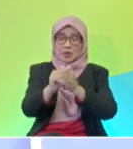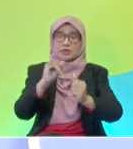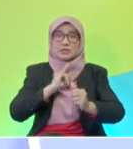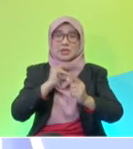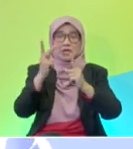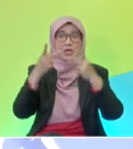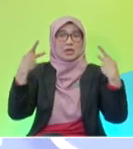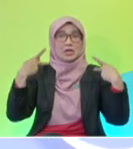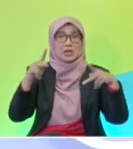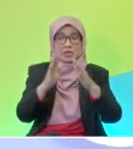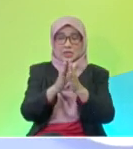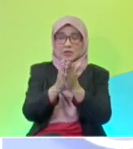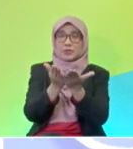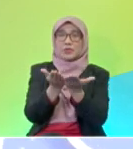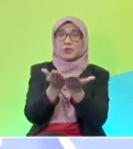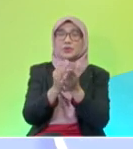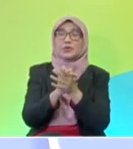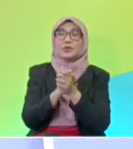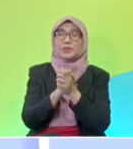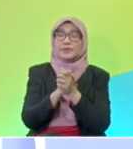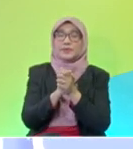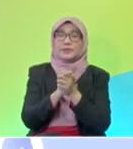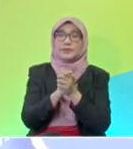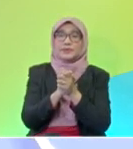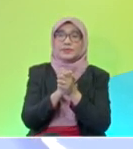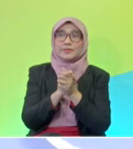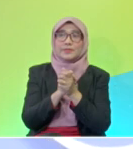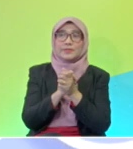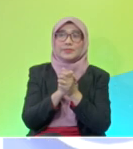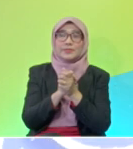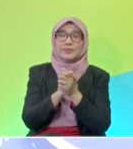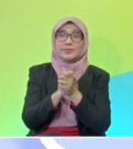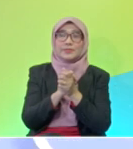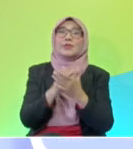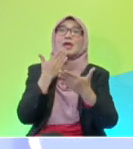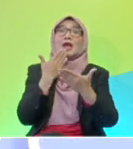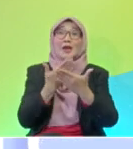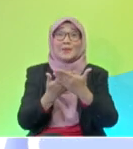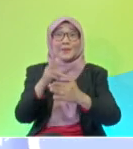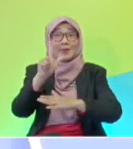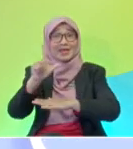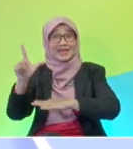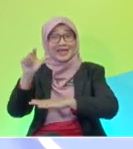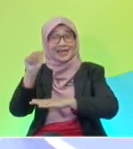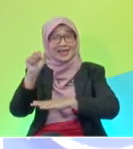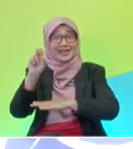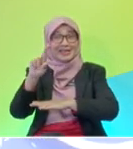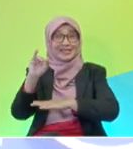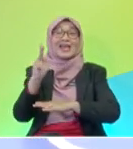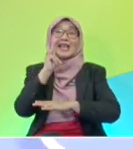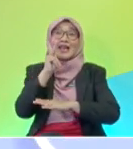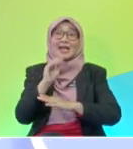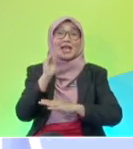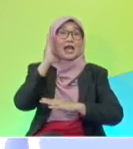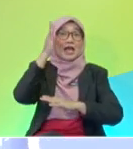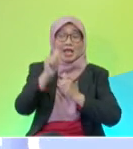buku baik silakan berikan respons awak balah Kakak akan